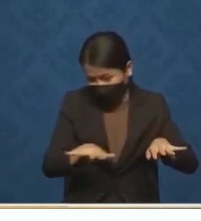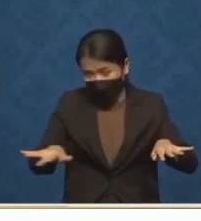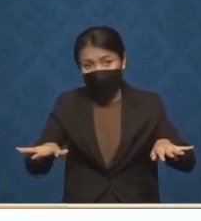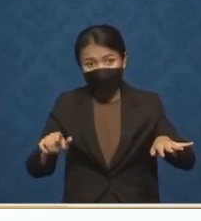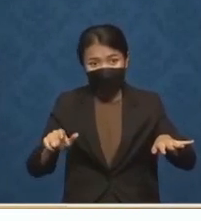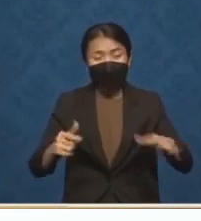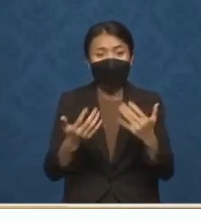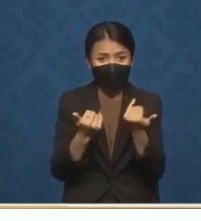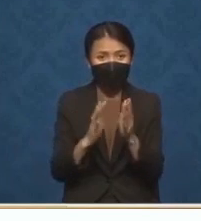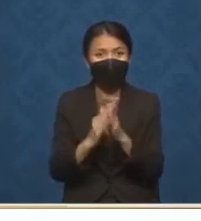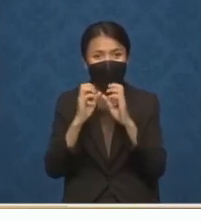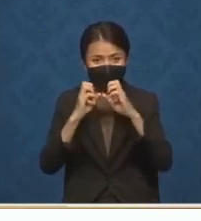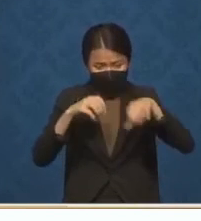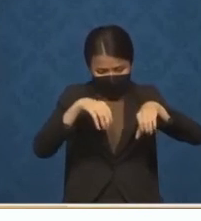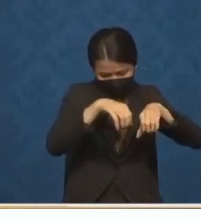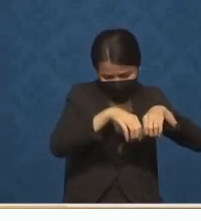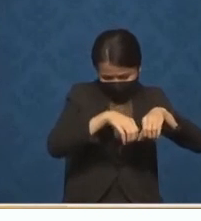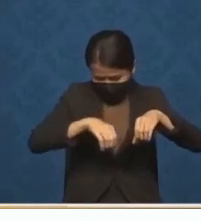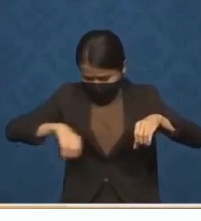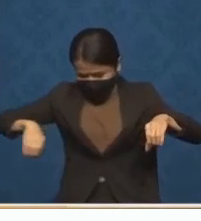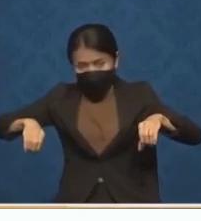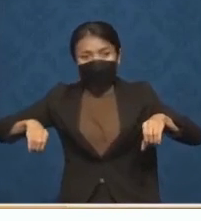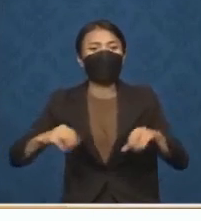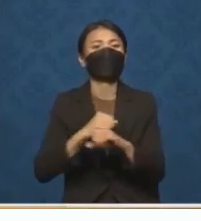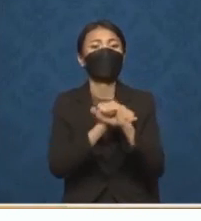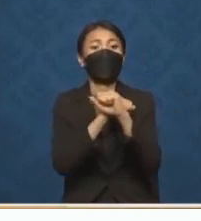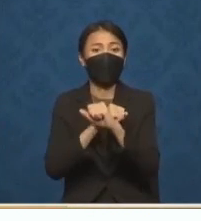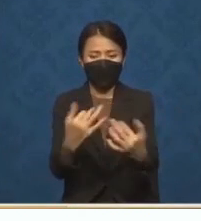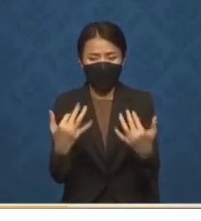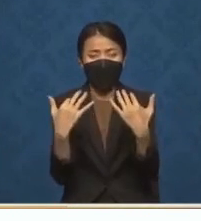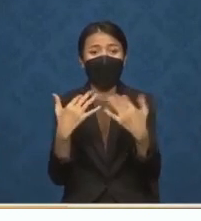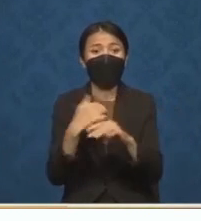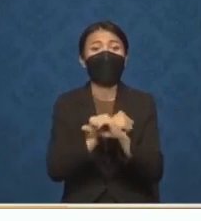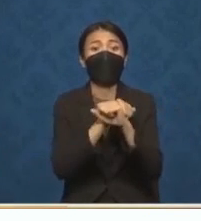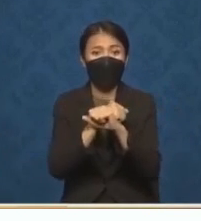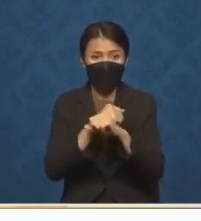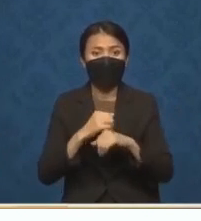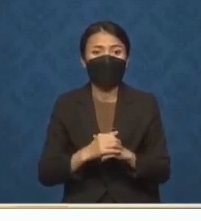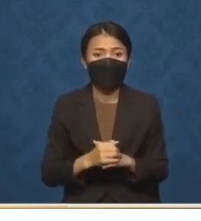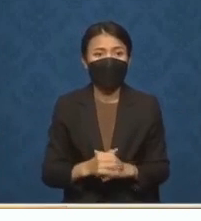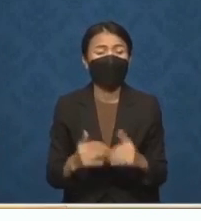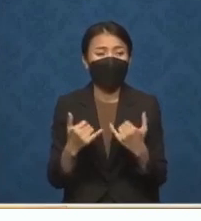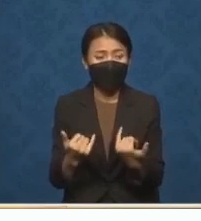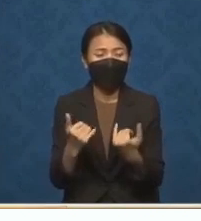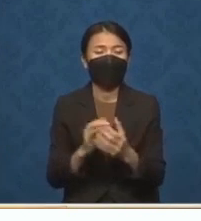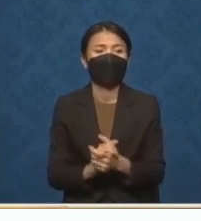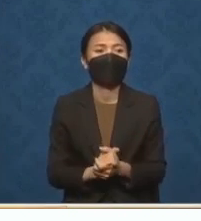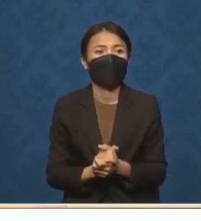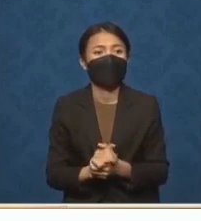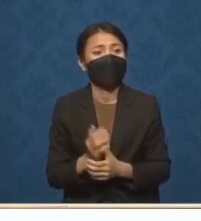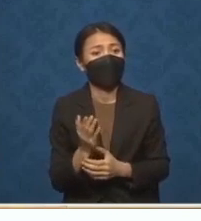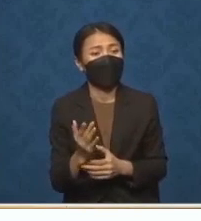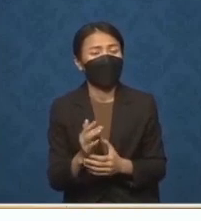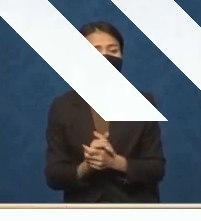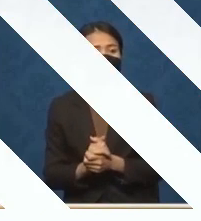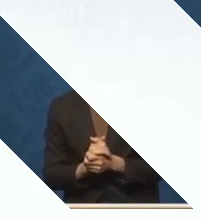้อสังเกตอื่ๆ ก็เดียวเรื่องของการบรวณาการหนวยงภาครสผมขออนุญาตให้ท่านอนุกรมธิการที่เป็นมาจากหนวยงานภครัเป็ผู้